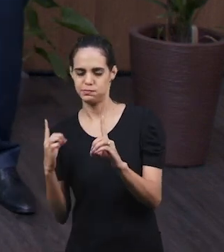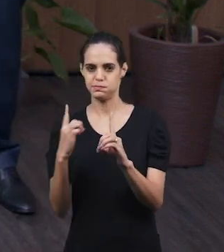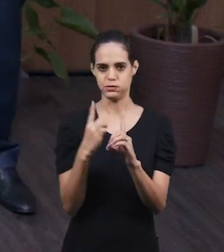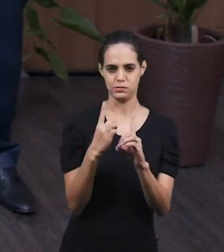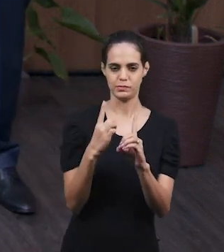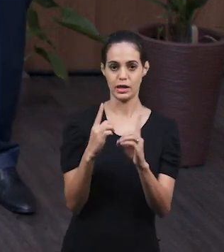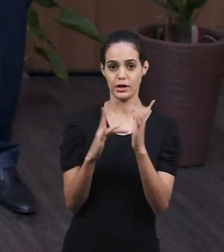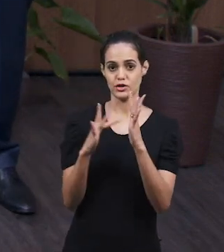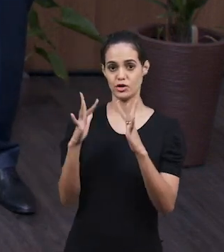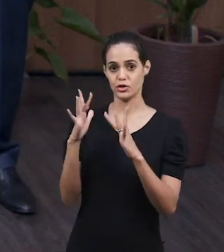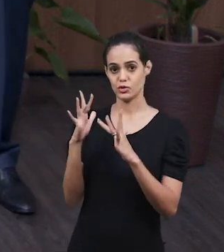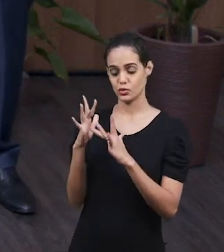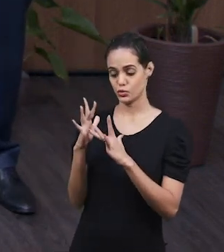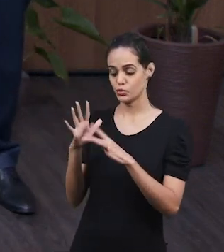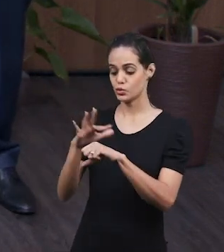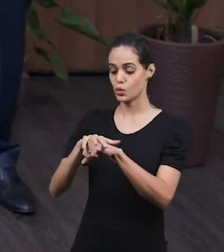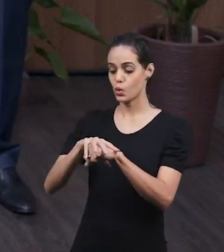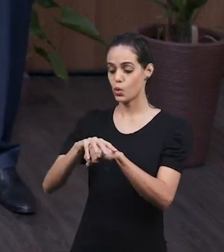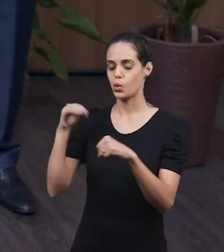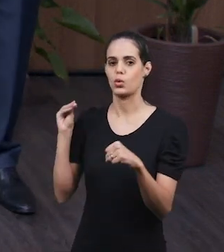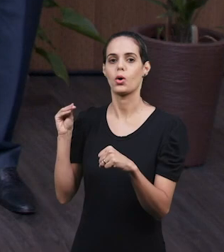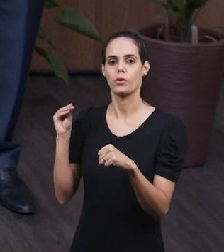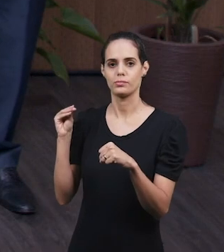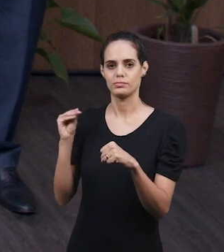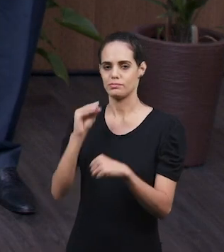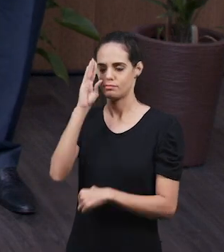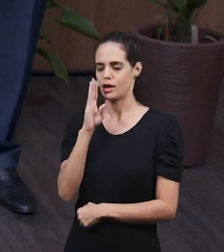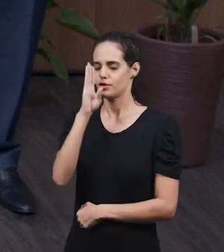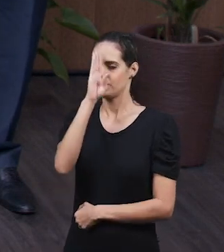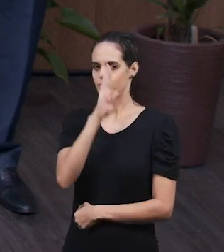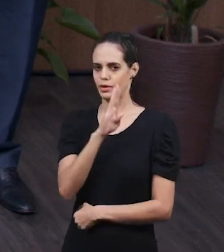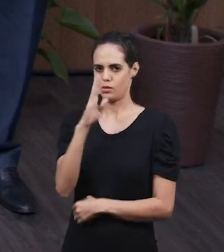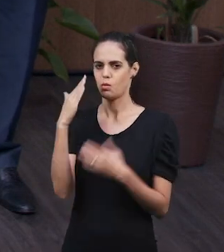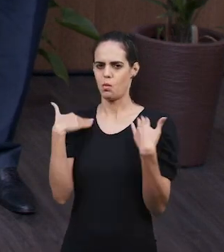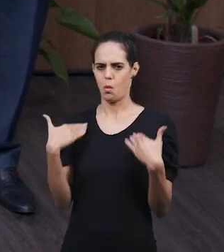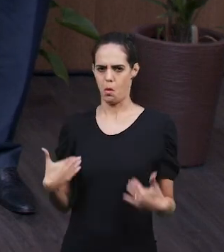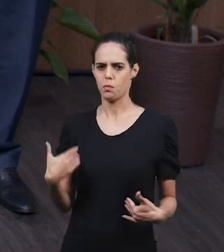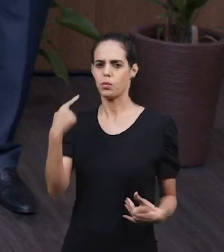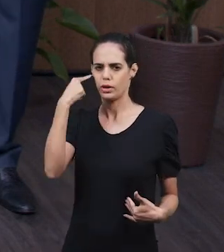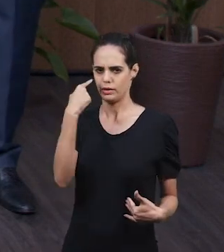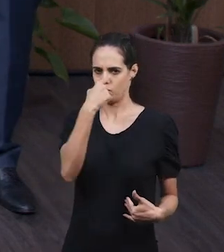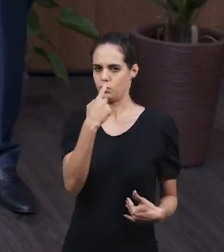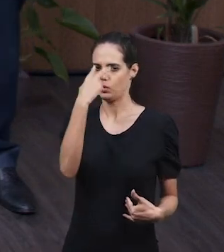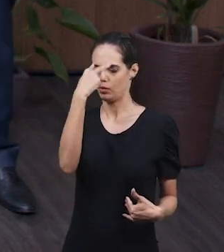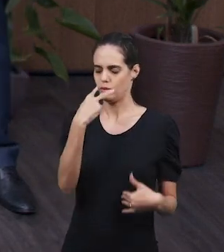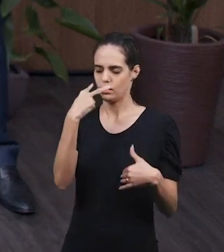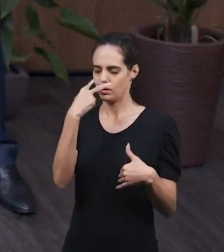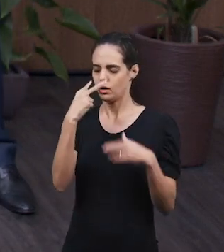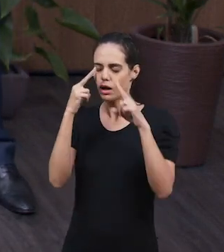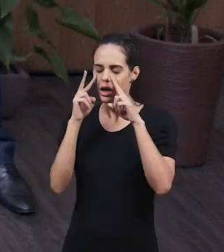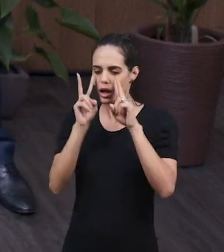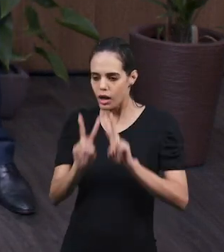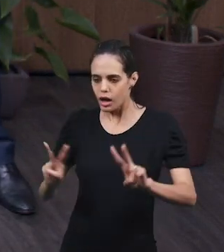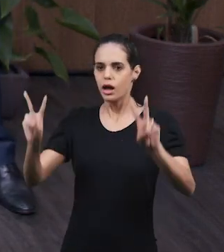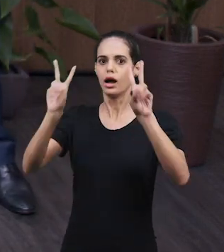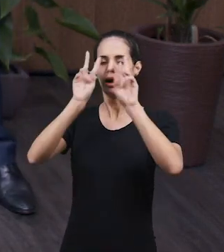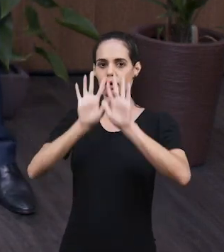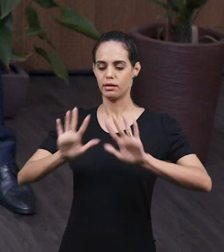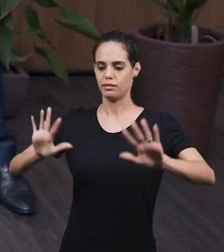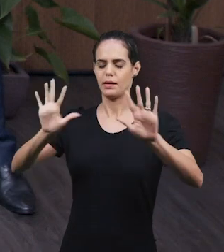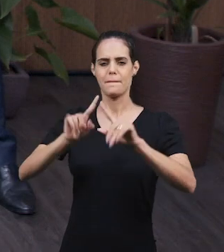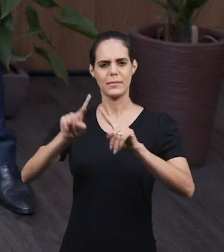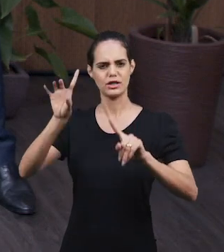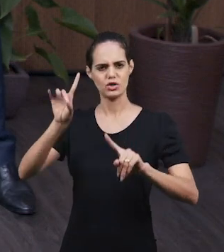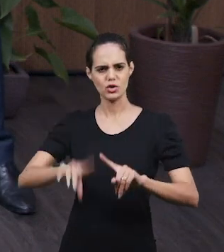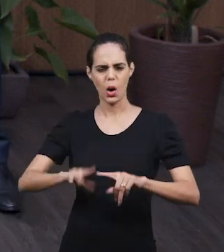vrai, c'est la vision physique. Il a eu la guérison, mais ce n'a pas été seulement la guérison de la